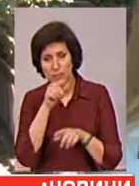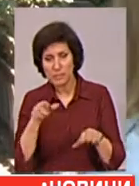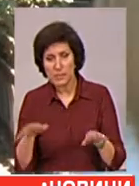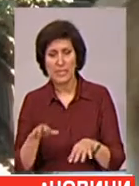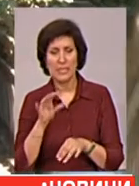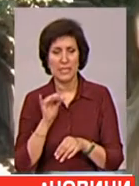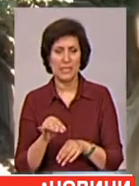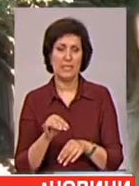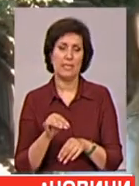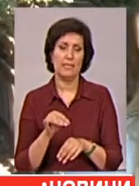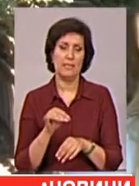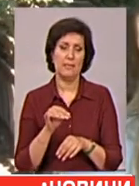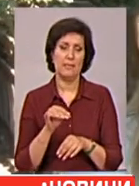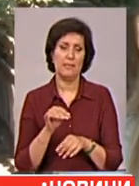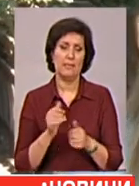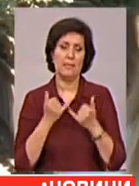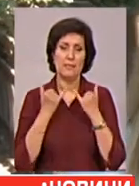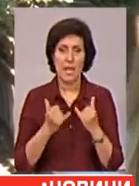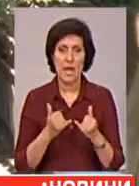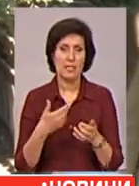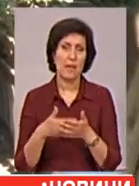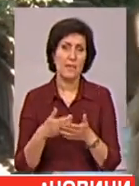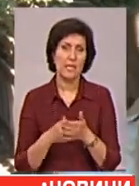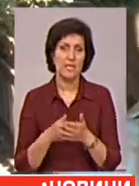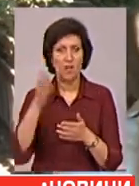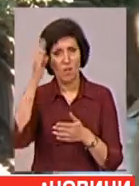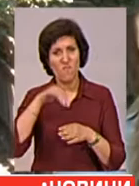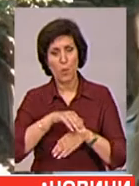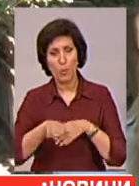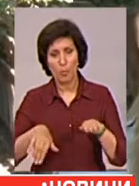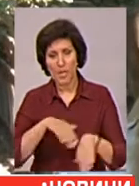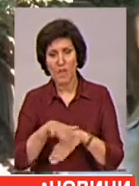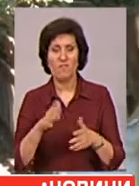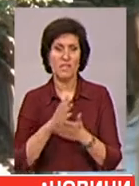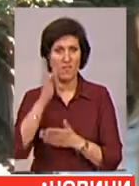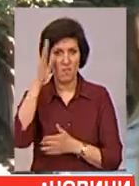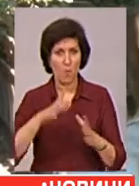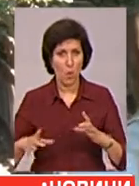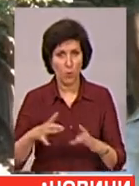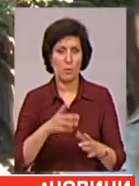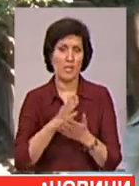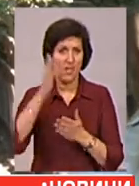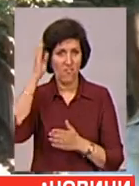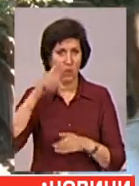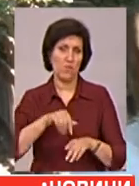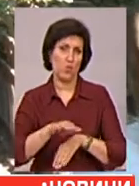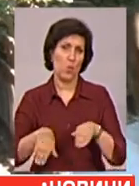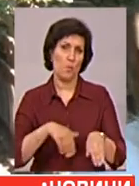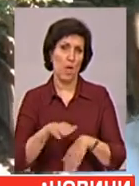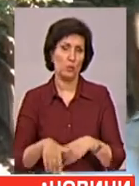ось, наприклад, страуси. Для, наприклад, водоплавних, то в них постійно є водойма, в якій є вода, в якій вони